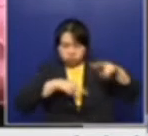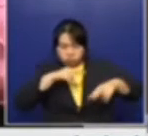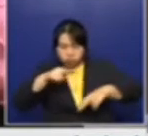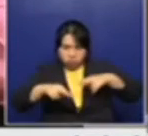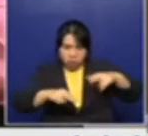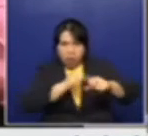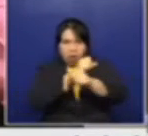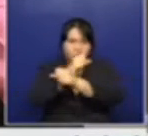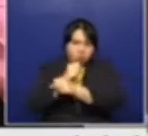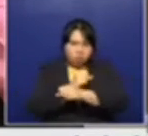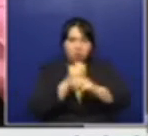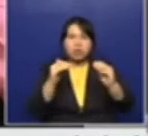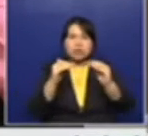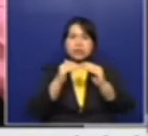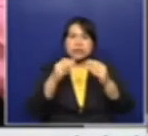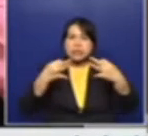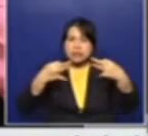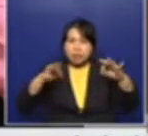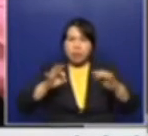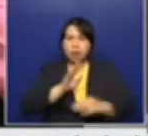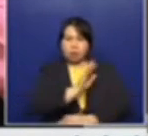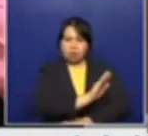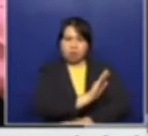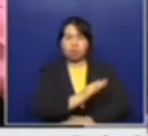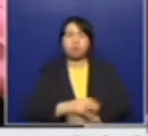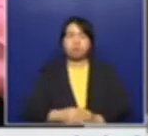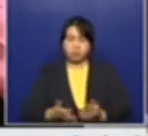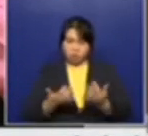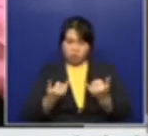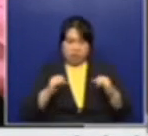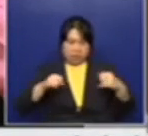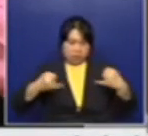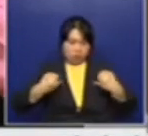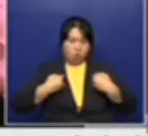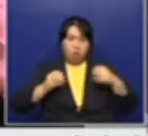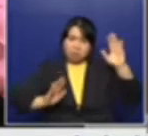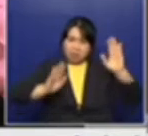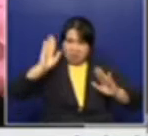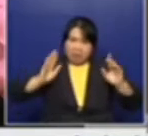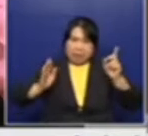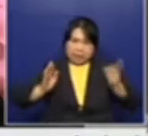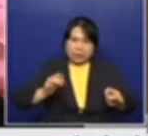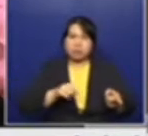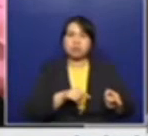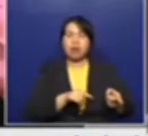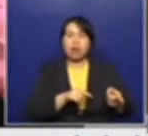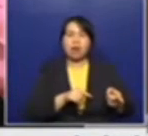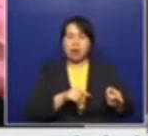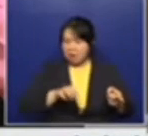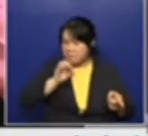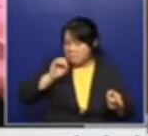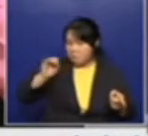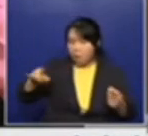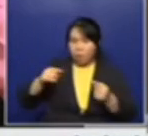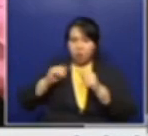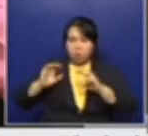ชาชนวันนี้เจ้าของอำนาจอันแท้จริงเขาได้ลุกขึ้นมาบอกรัฐบาลว่